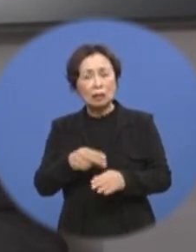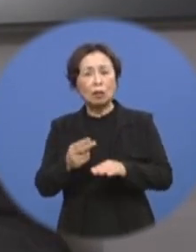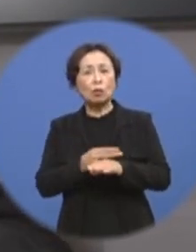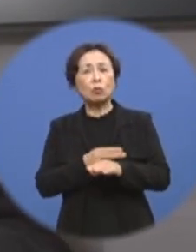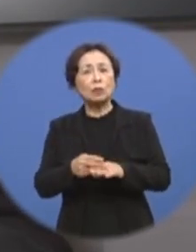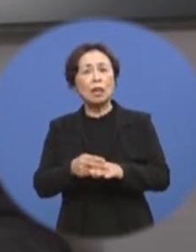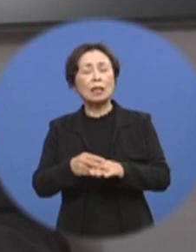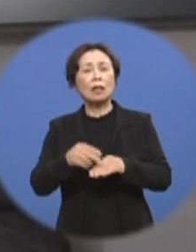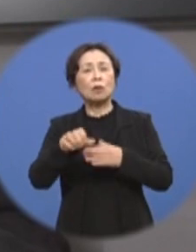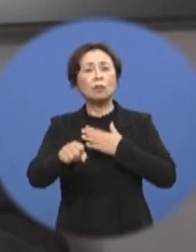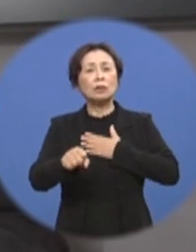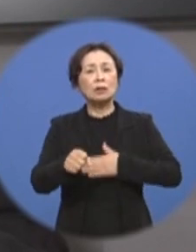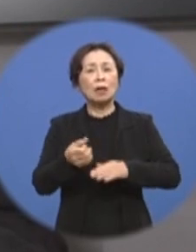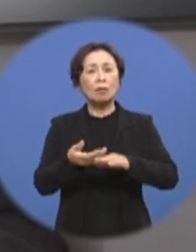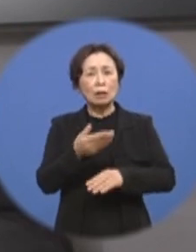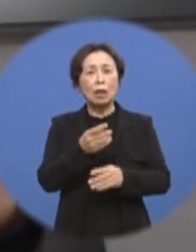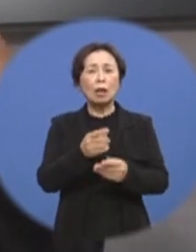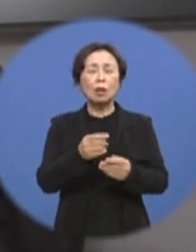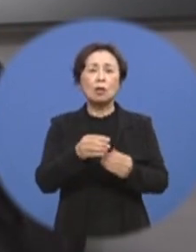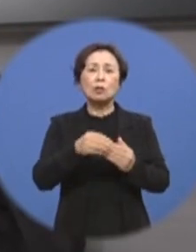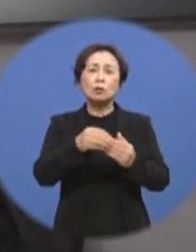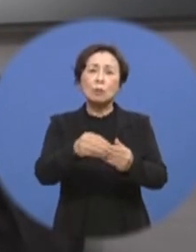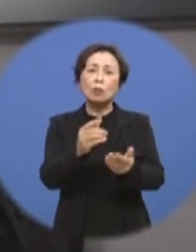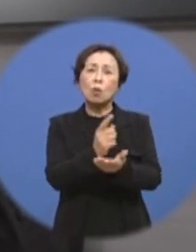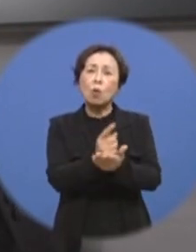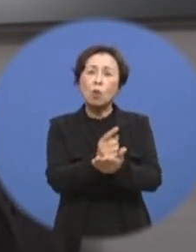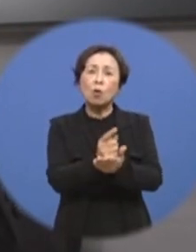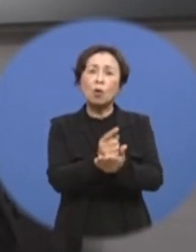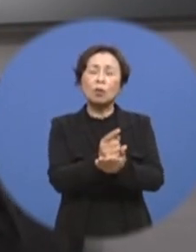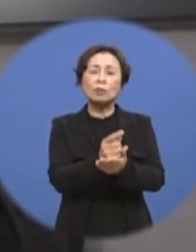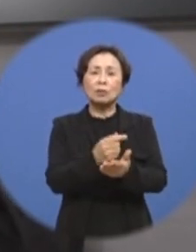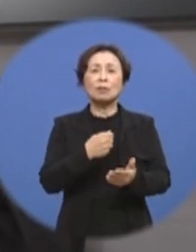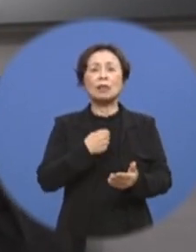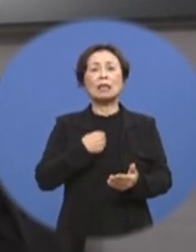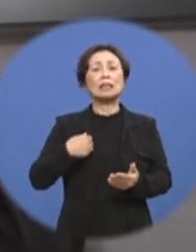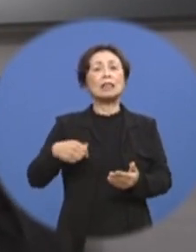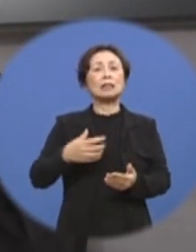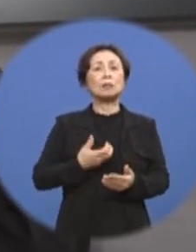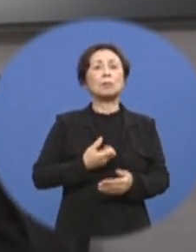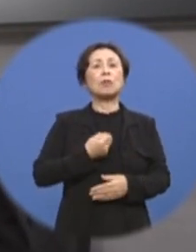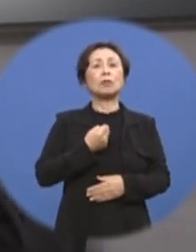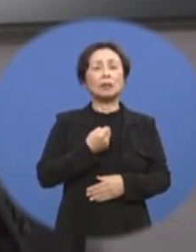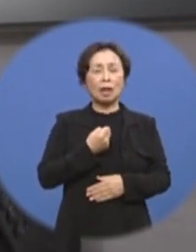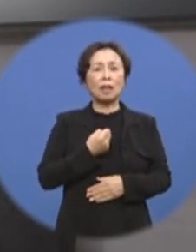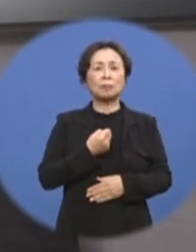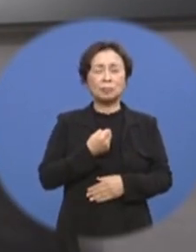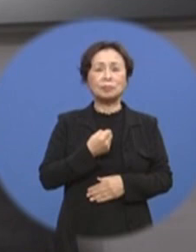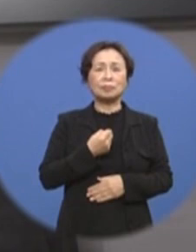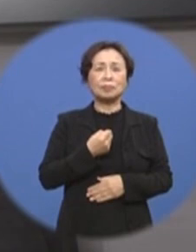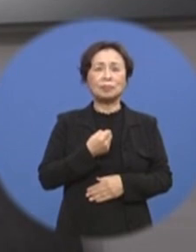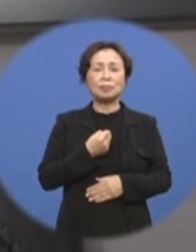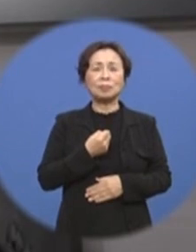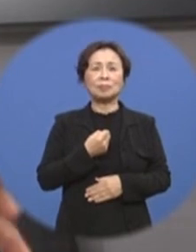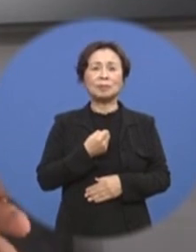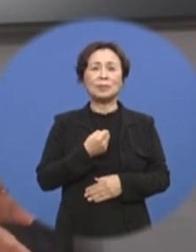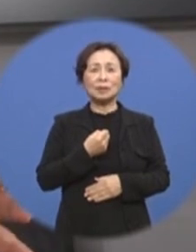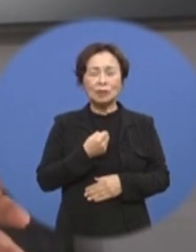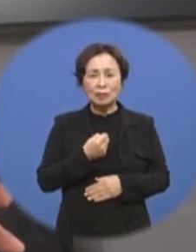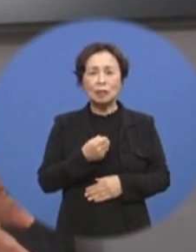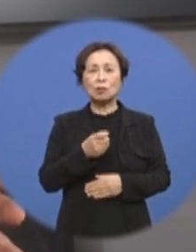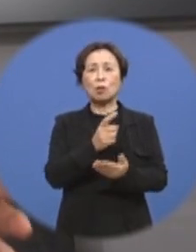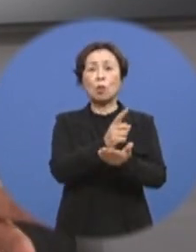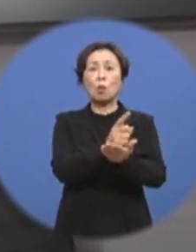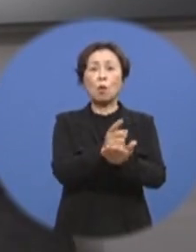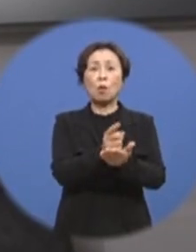どういう方向に進めたいいのかっていうのは我々が持っています専門的なものはねでその方向